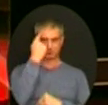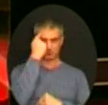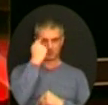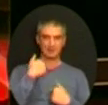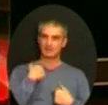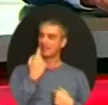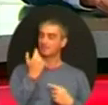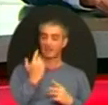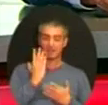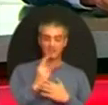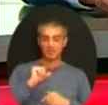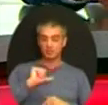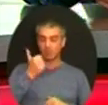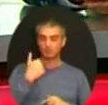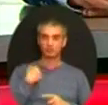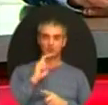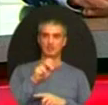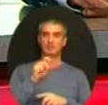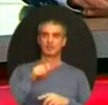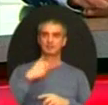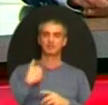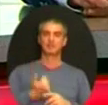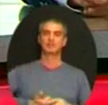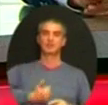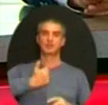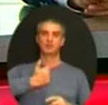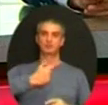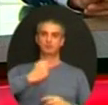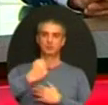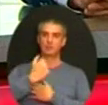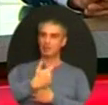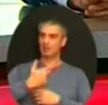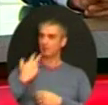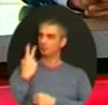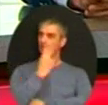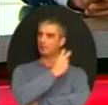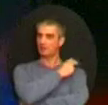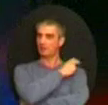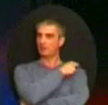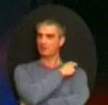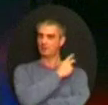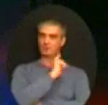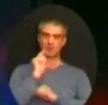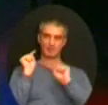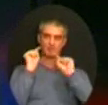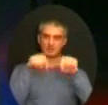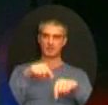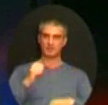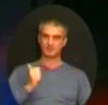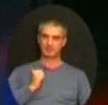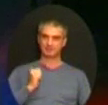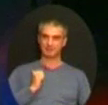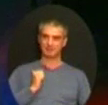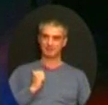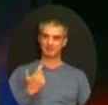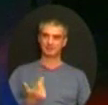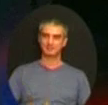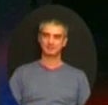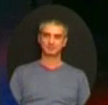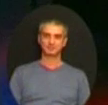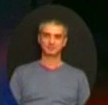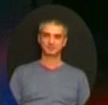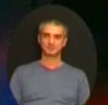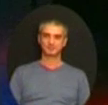שאני כמעט מהיום הראשון בכנסת, עוד מתפקידי כראש אגף. יש מלא אנשים עם דרגות על הכתפיים. כולם פה הגיעו מהמערכת עצמך. במקרה כאן, אבל אין